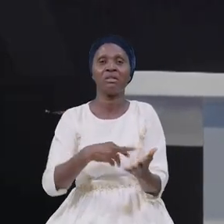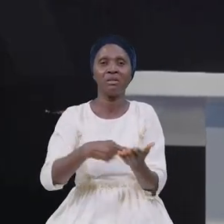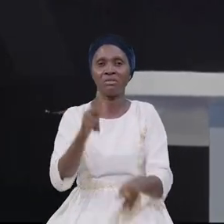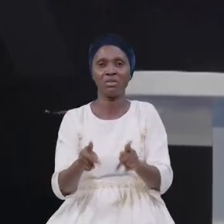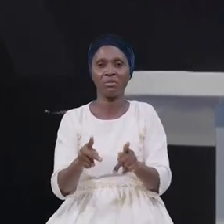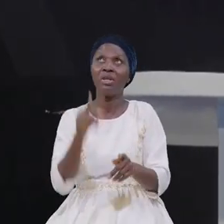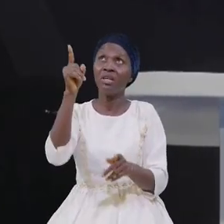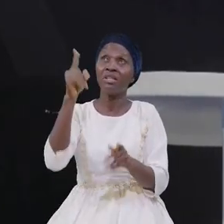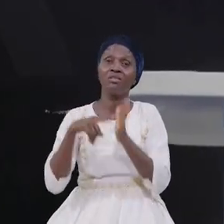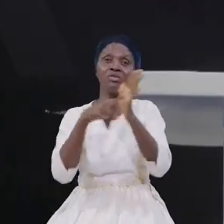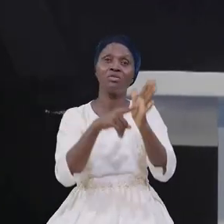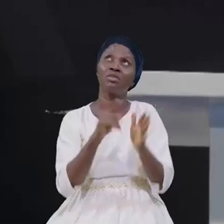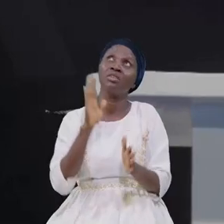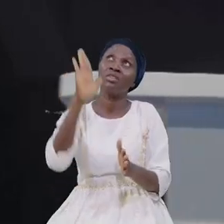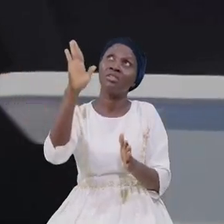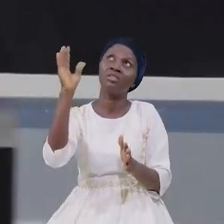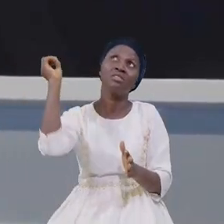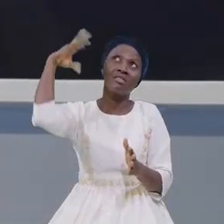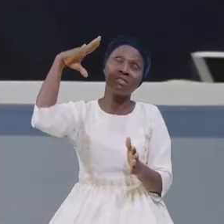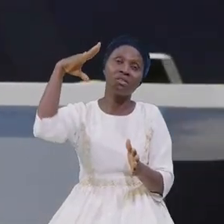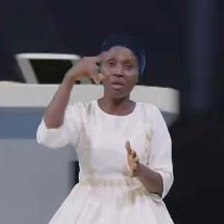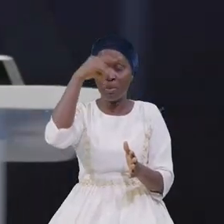que tout est par la grâce.